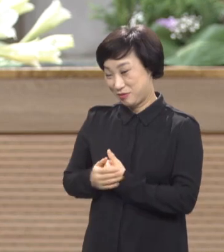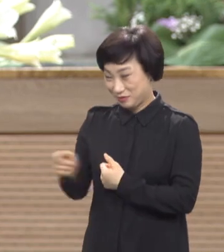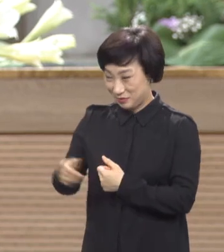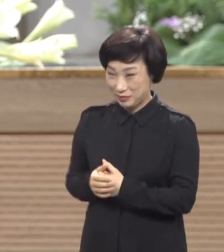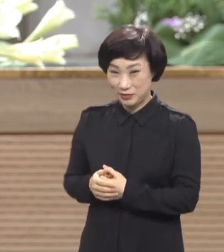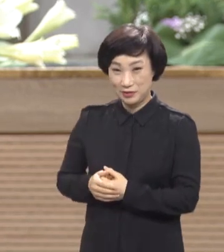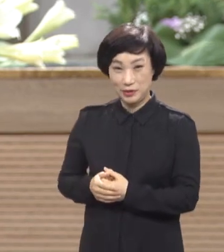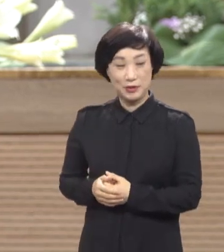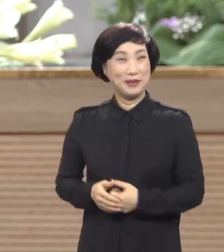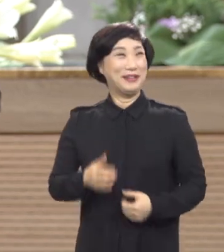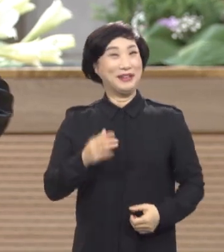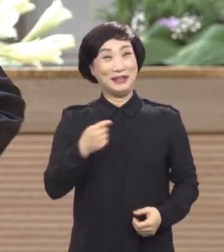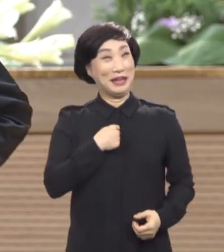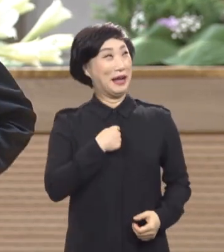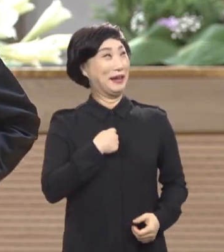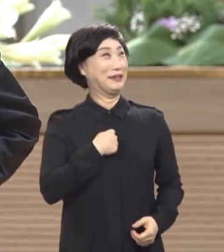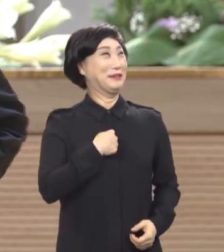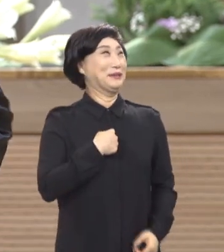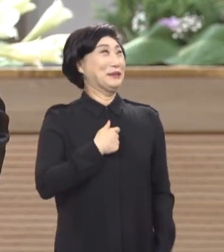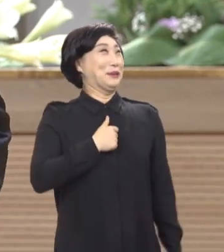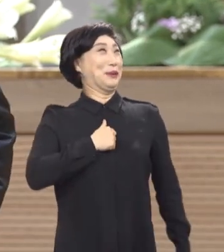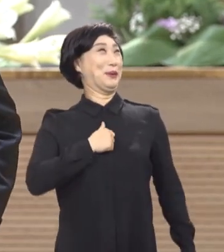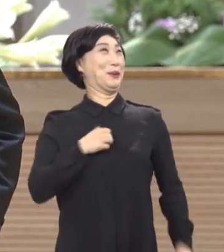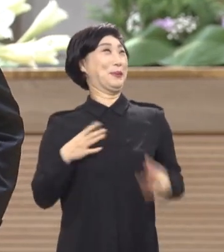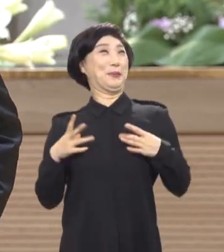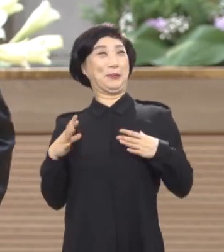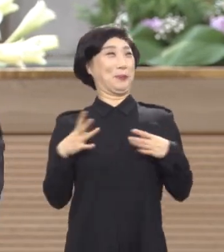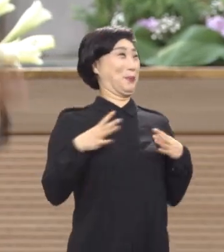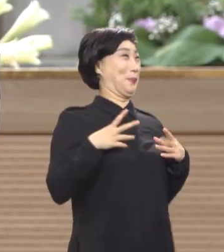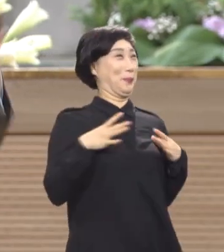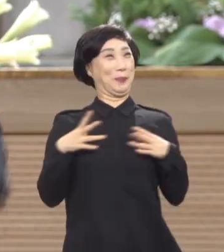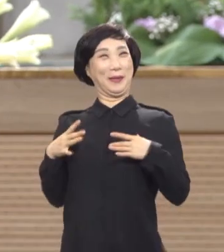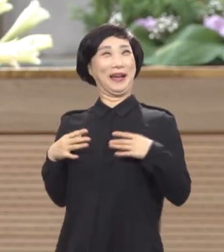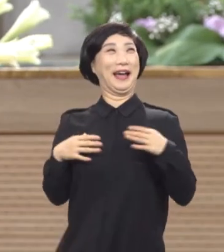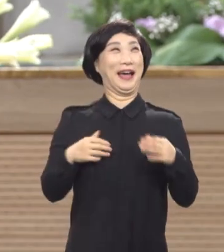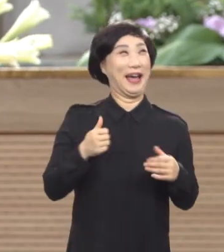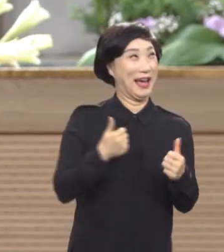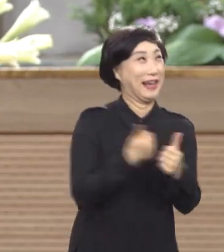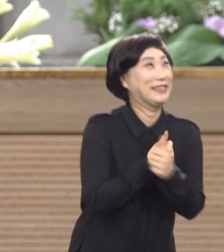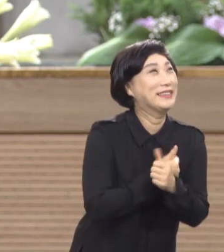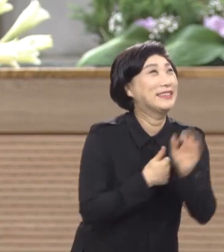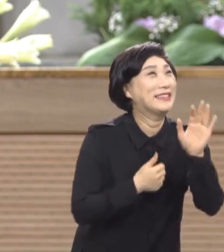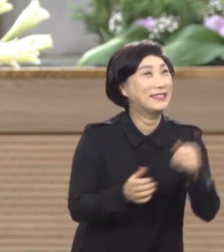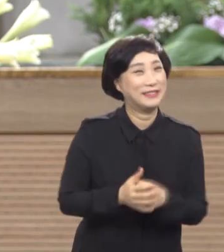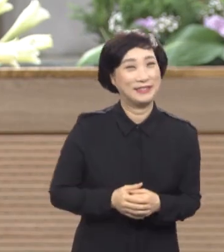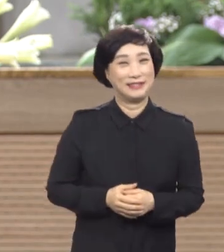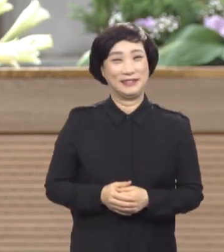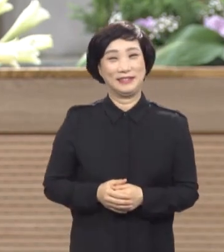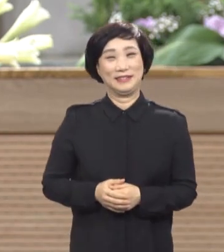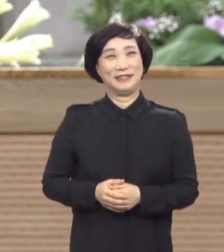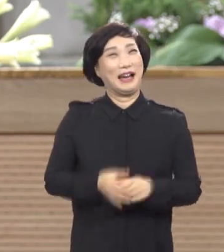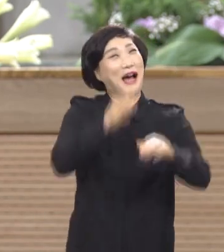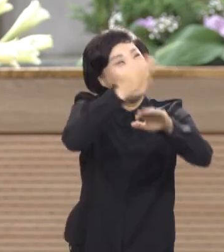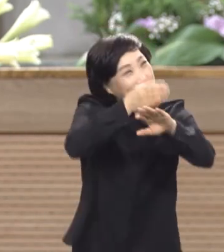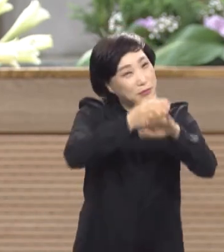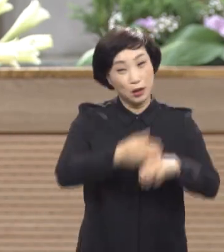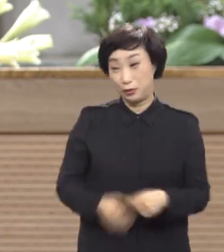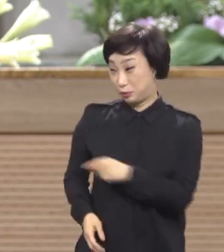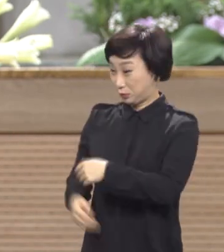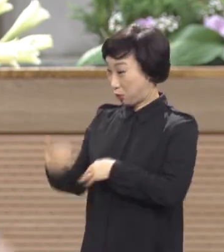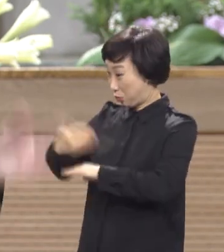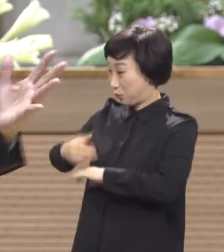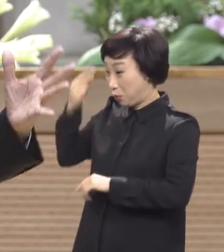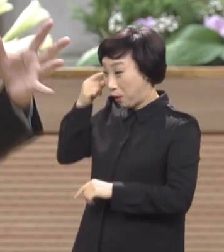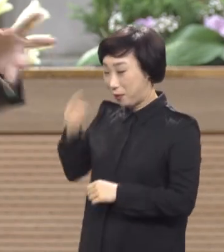내가 영웅 영웅된 것 같아요 아저씨 감사합니다 니가 왜